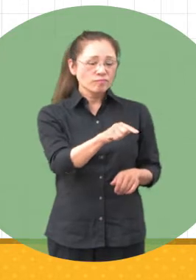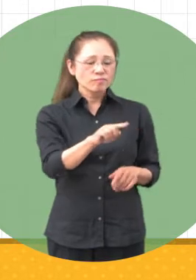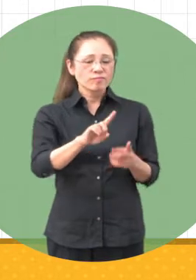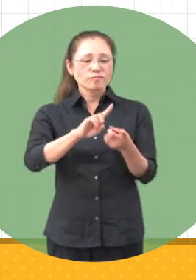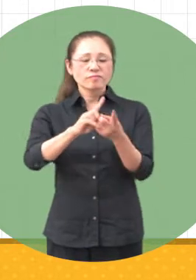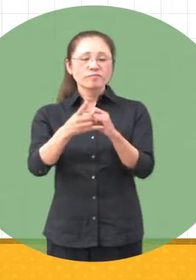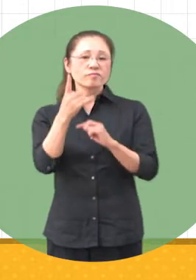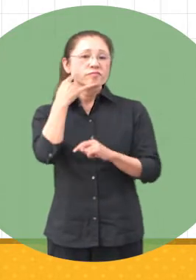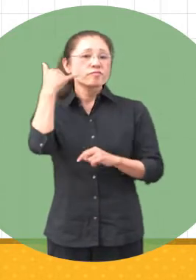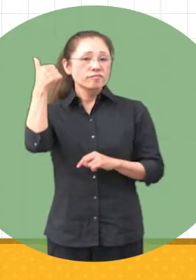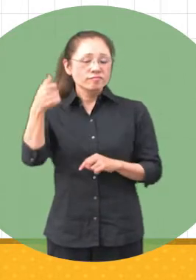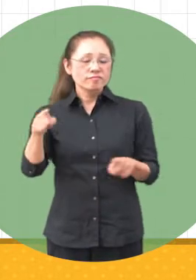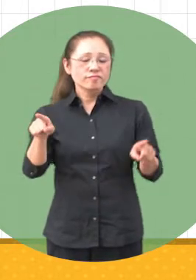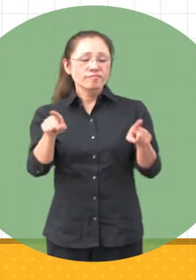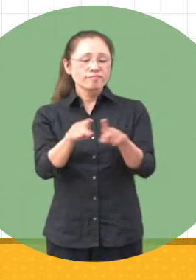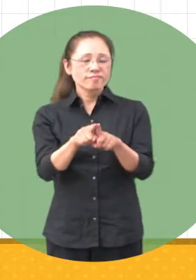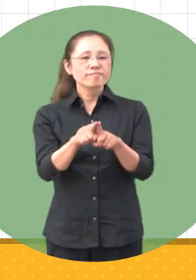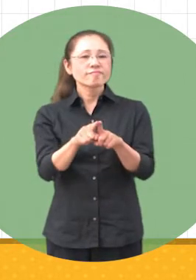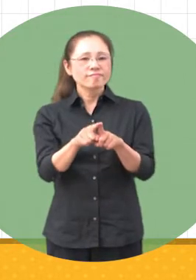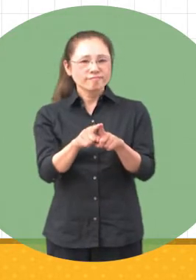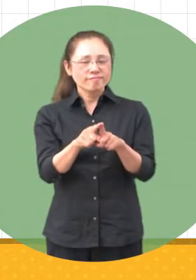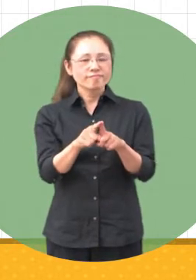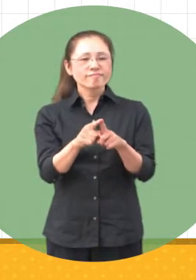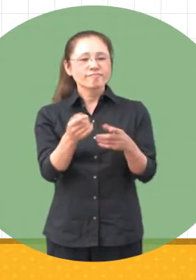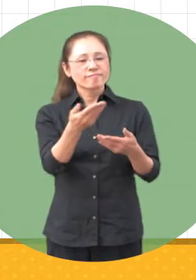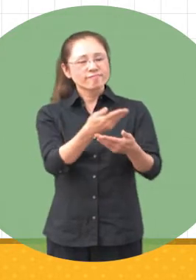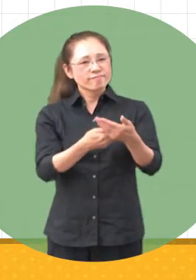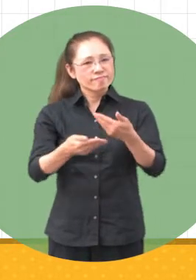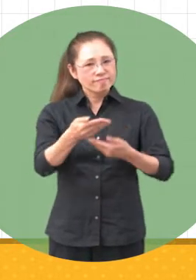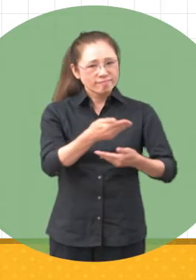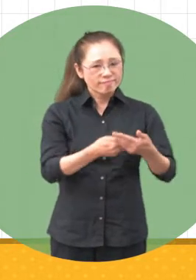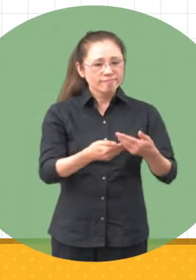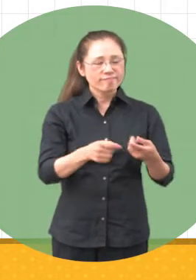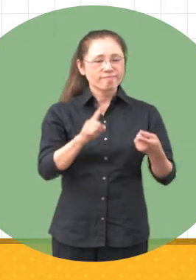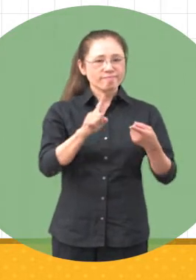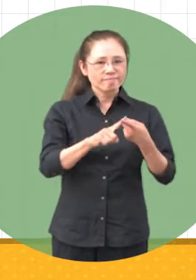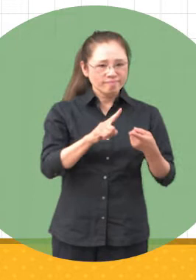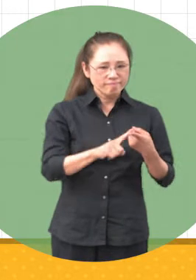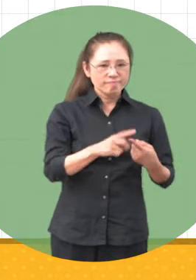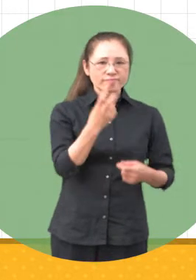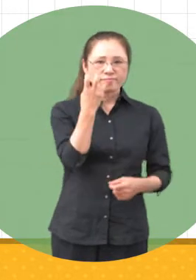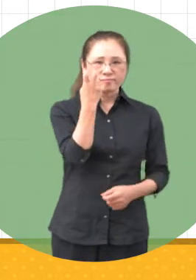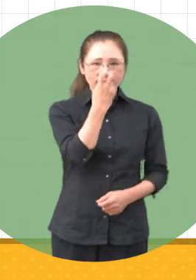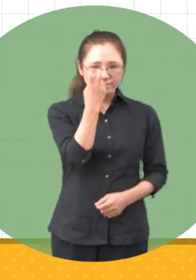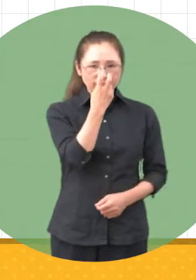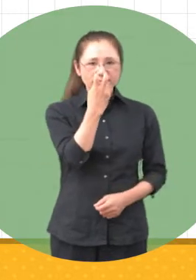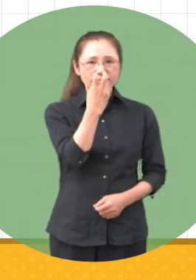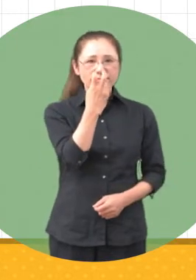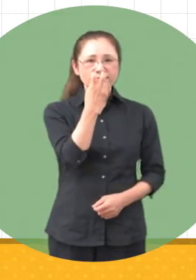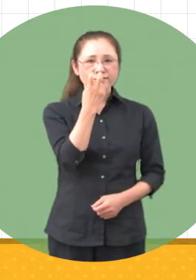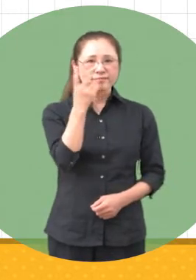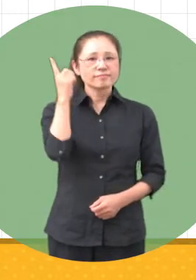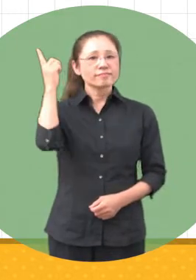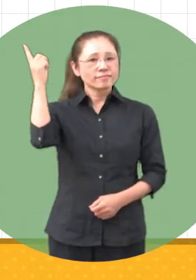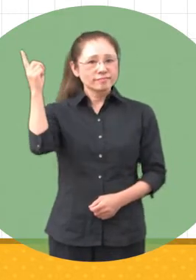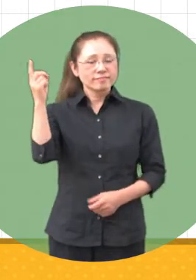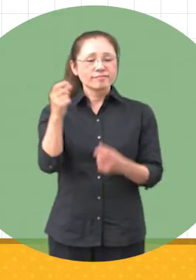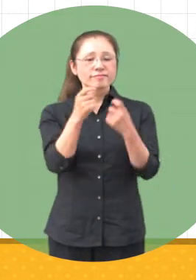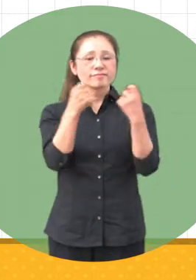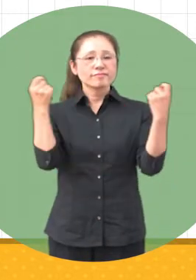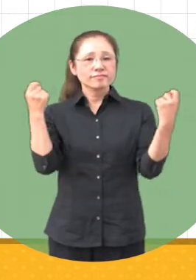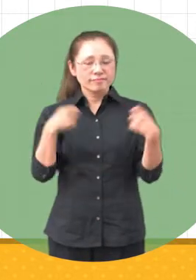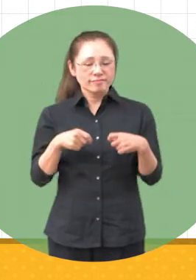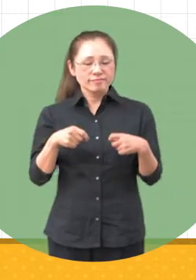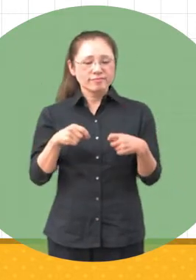育を必要とする子どもとの交流を図りながら相性などを確認した上で、県が正式に里